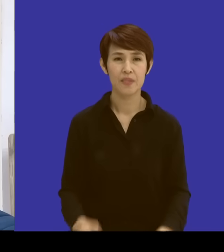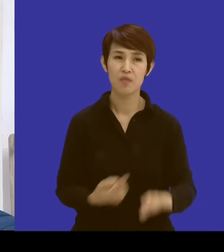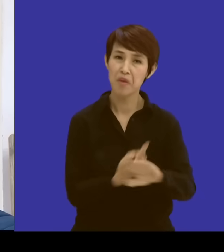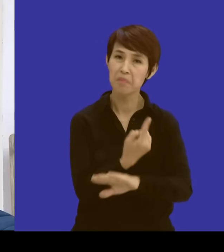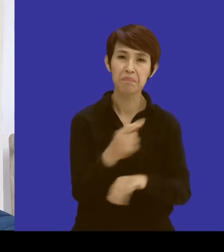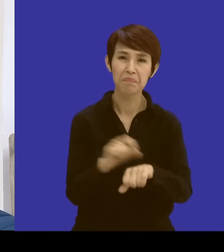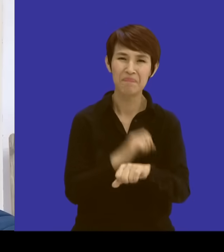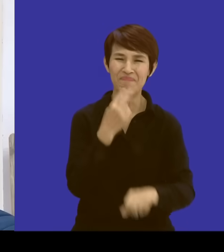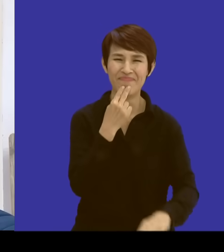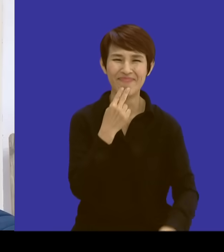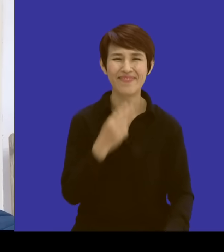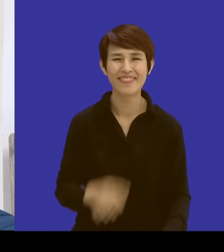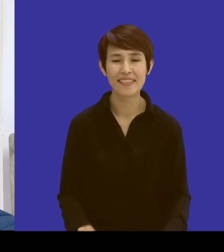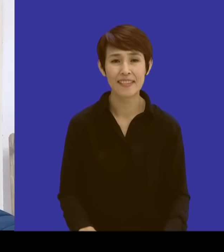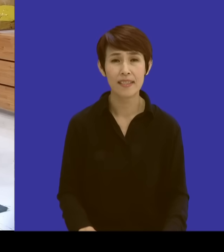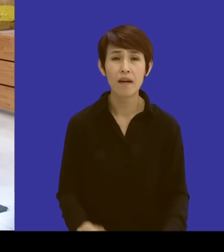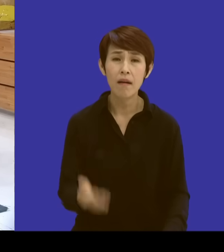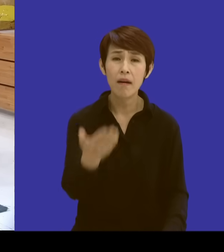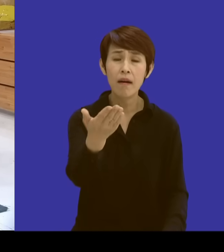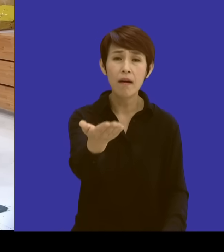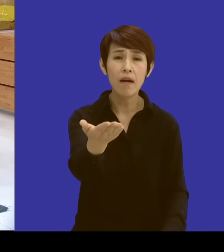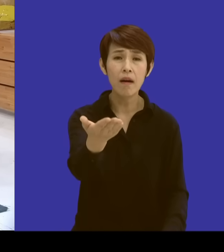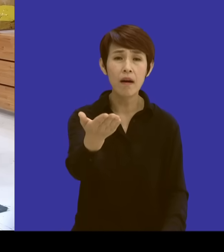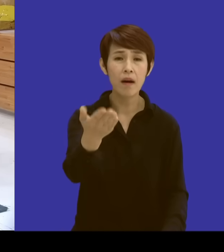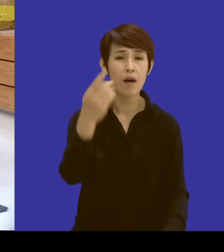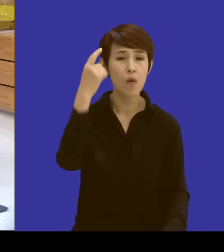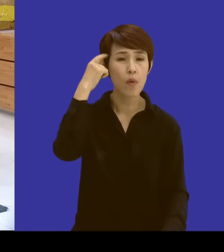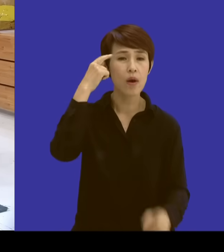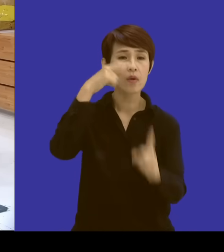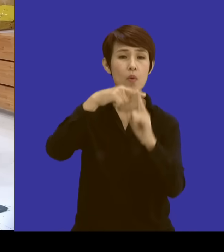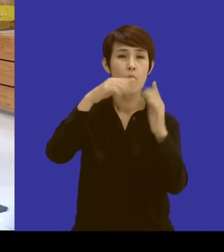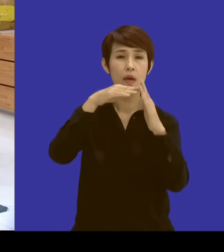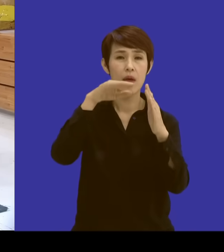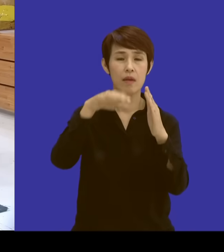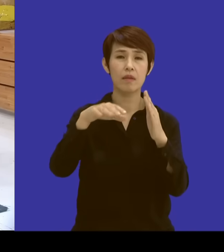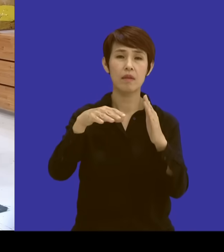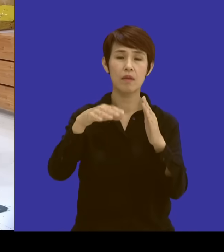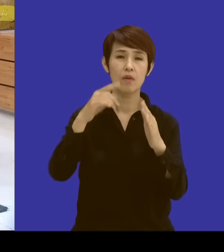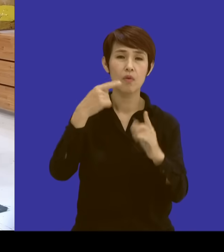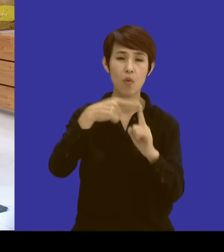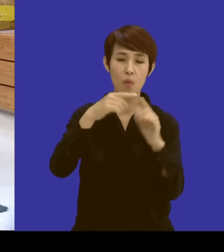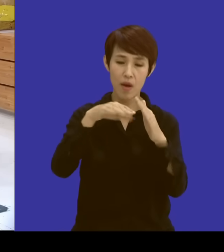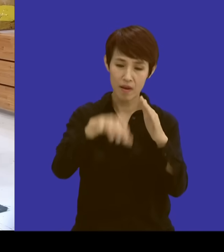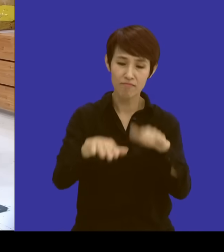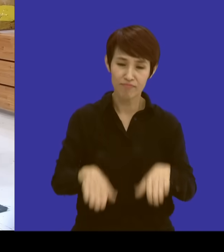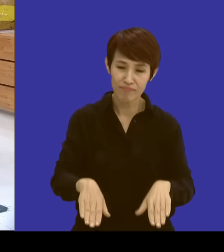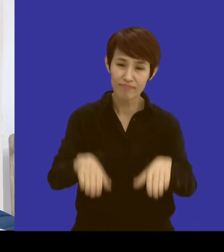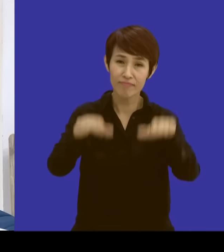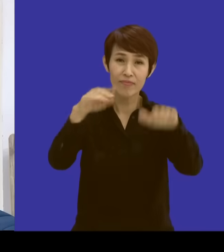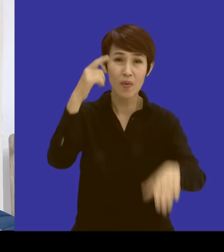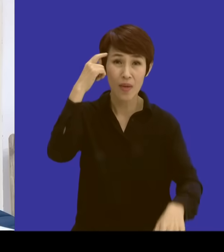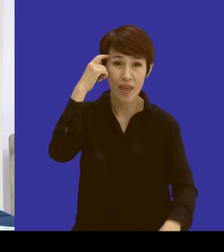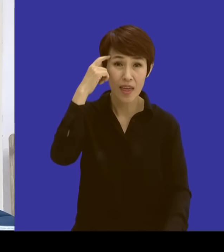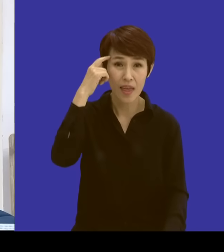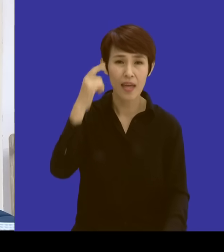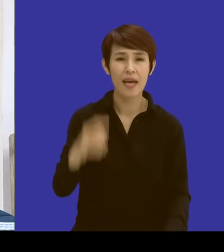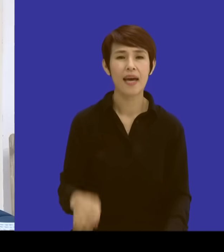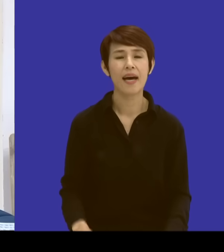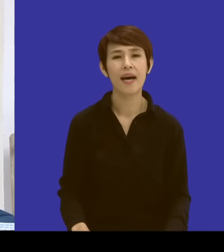그런데 이제 지금 우리 소장님은 어떻게 해서 교회 딸로 계속 교회 안에서만 계속 생활하셔서 그런 걸까요? 그러니까